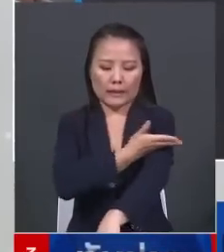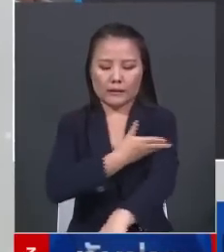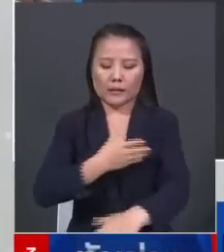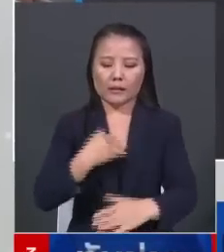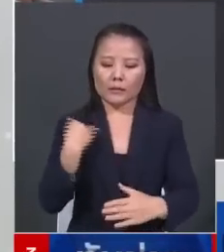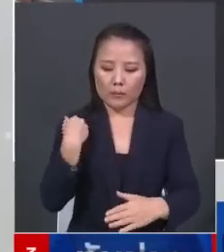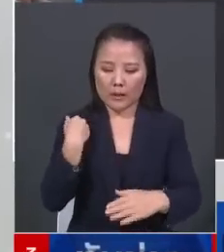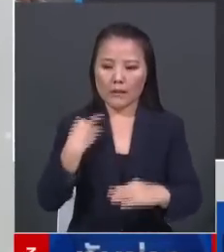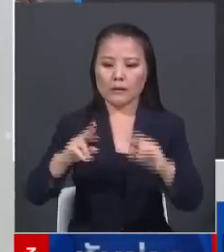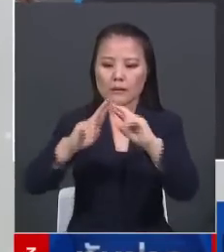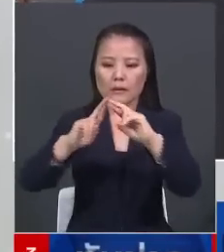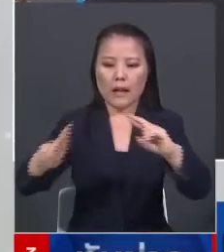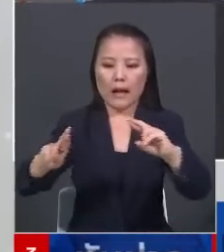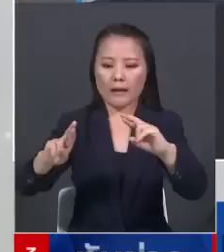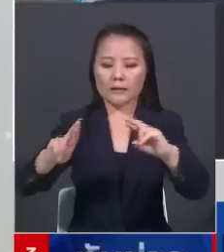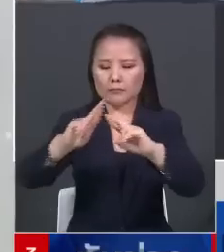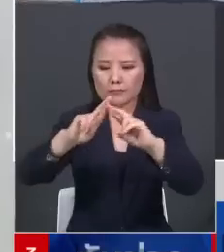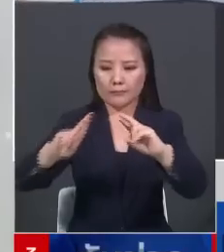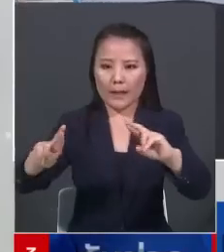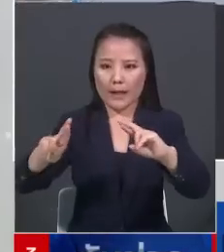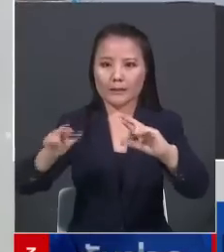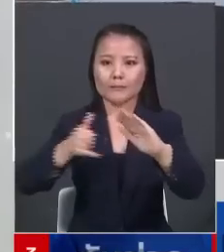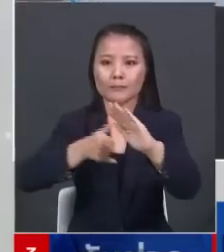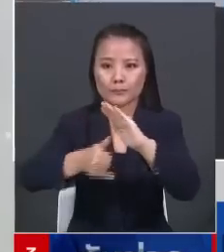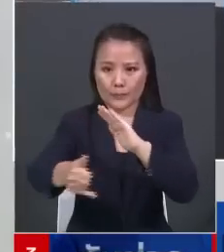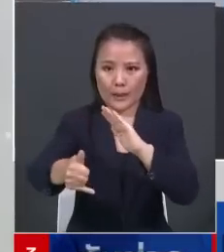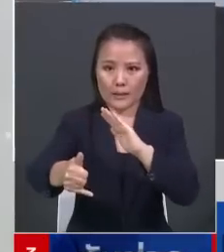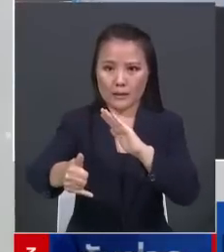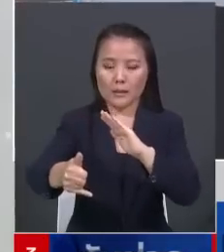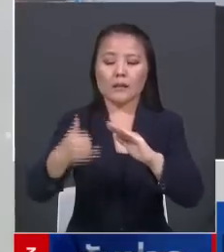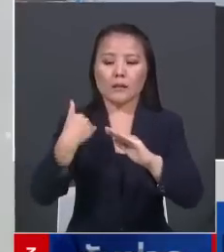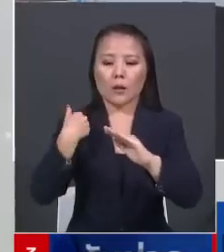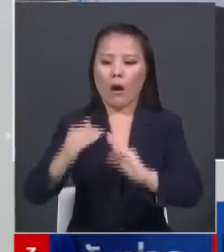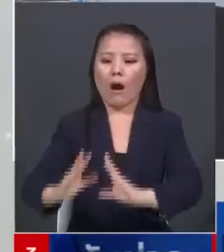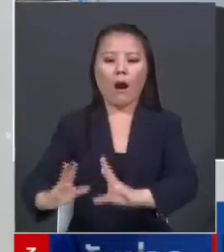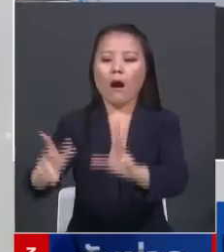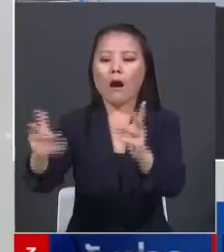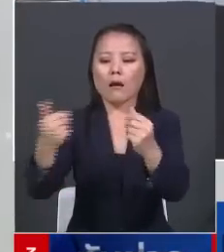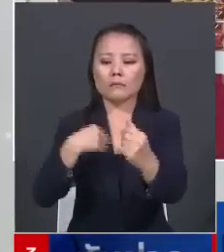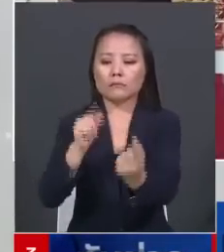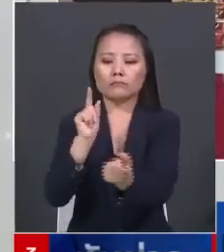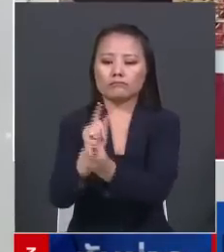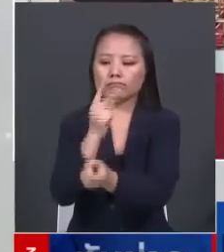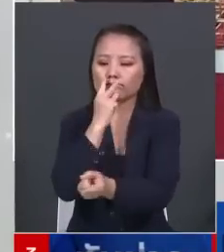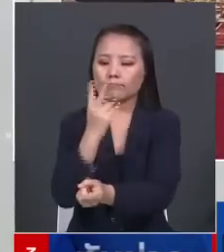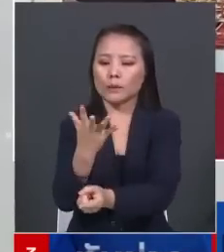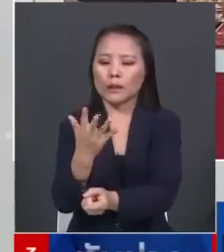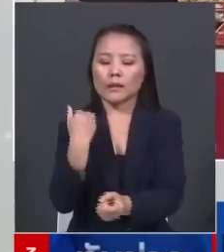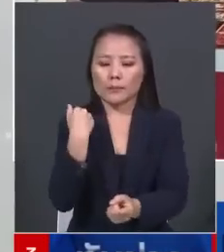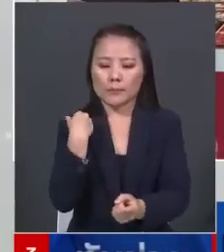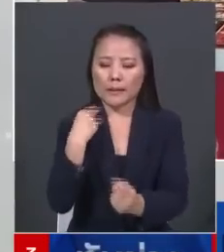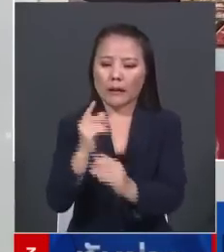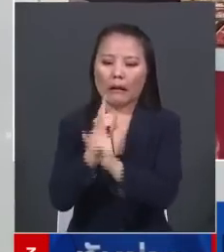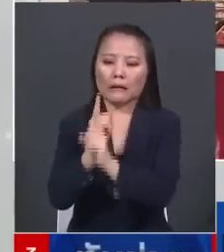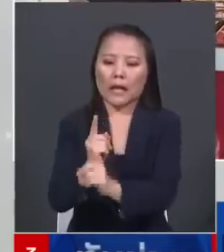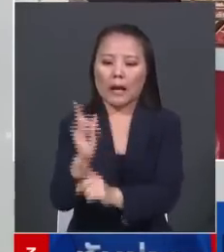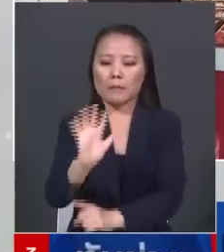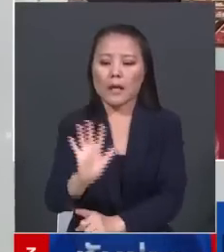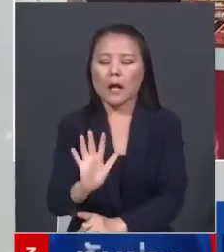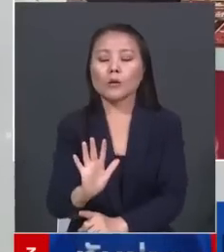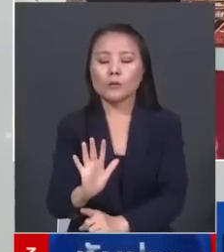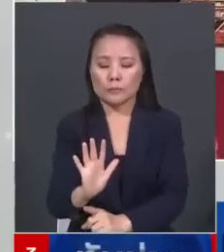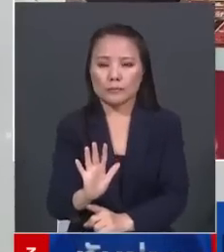เดียววิ่งหนีเข้าไปในห้างสรรพสินค้าอย่างรวดเร็วแล้วก็หายเข้าไปในห้างเลยนะคะตัวเองเนี่ยก็เลยไม่กล้าตามเข้าไปคุณผู้ชม